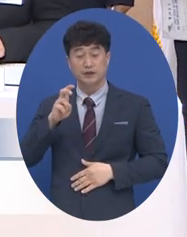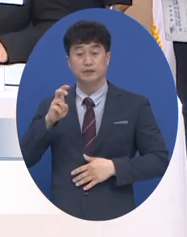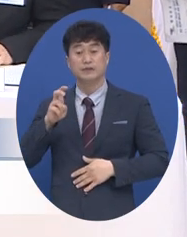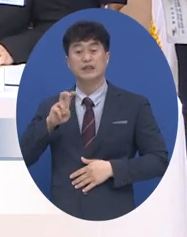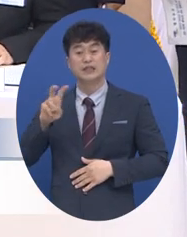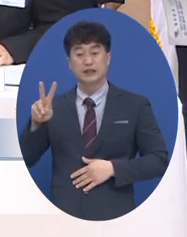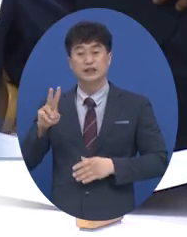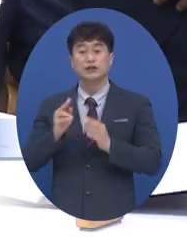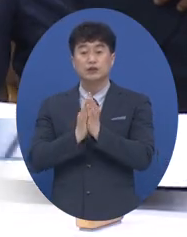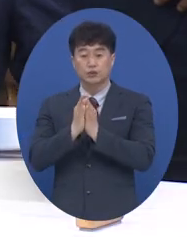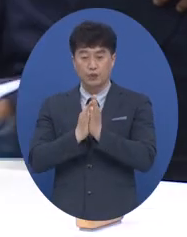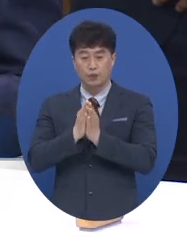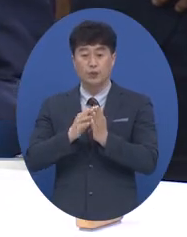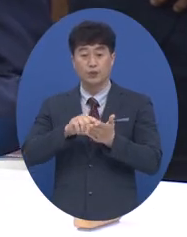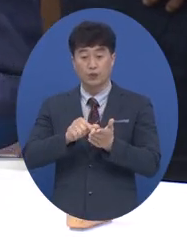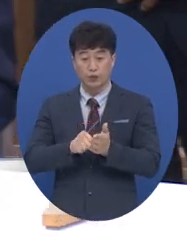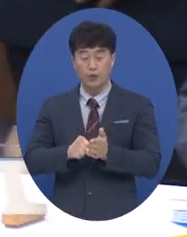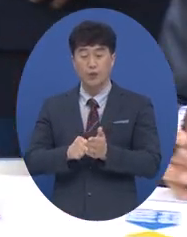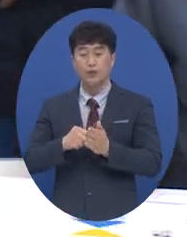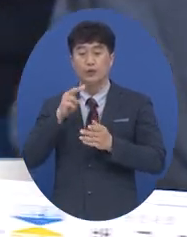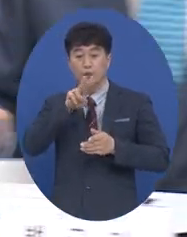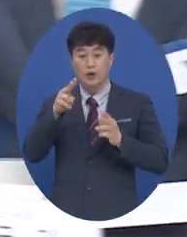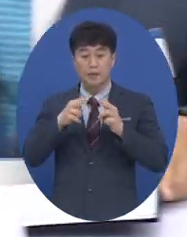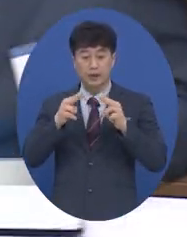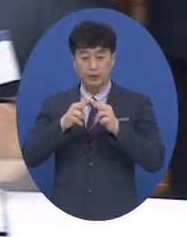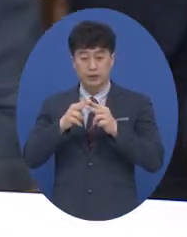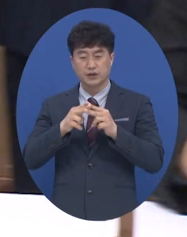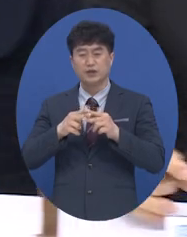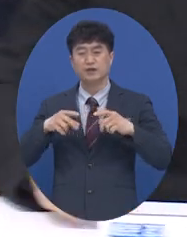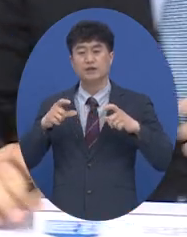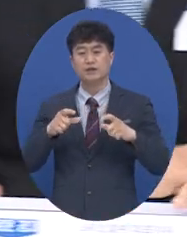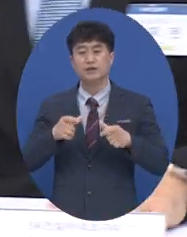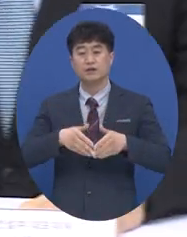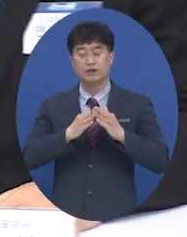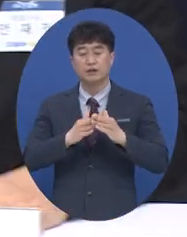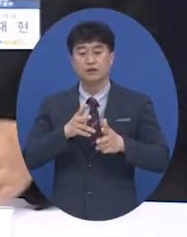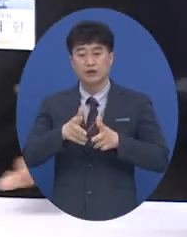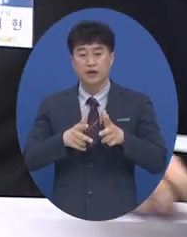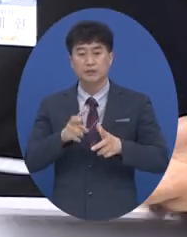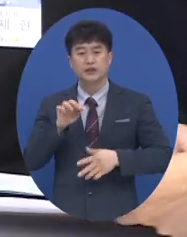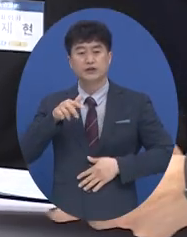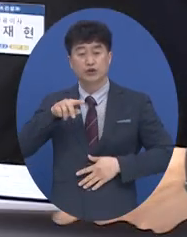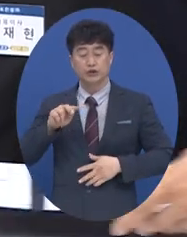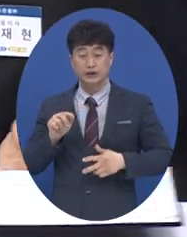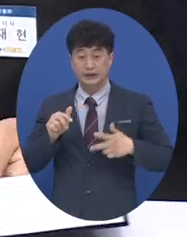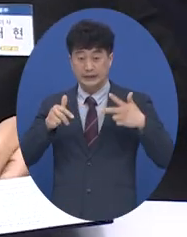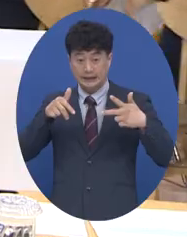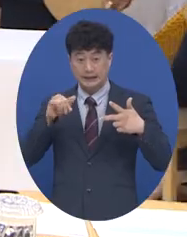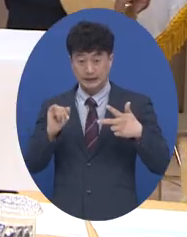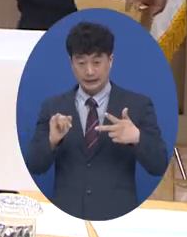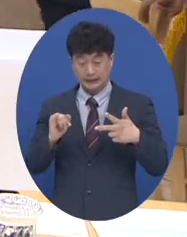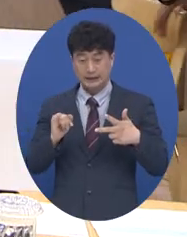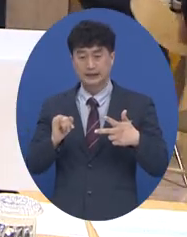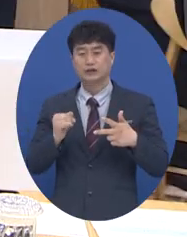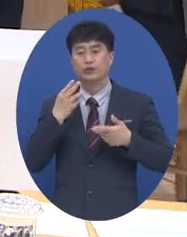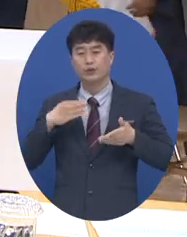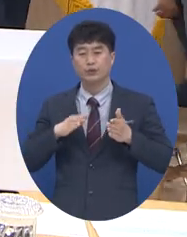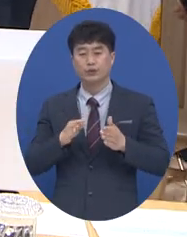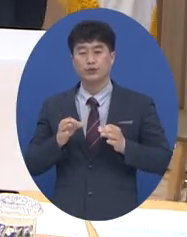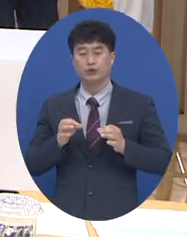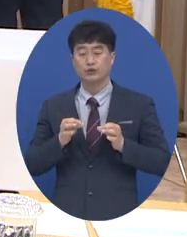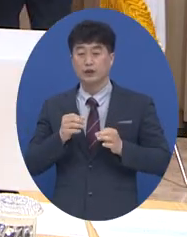122조 규모의 용인 반도체 클러스터 조성 사업. 민선 7기 경기도의 가장 큰 투자 유치 성과로